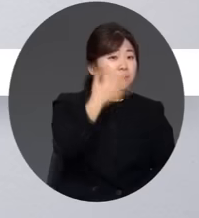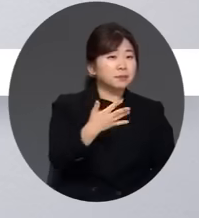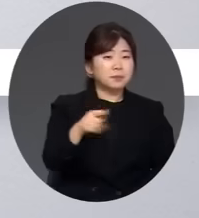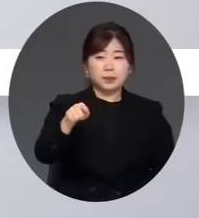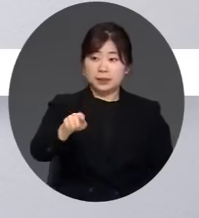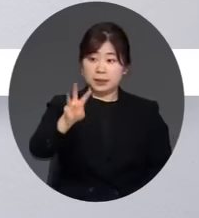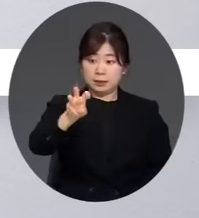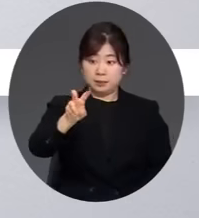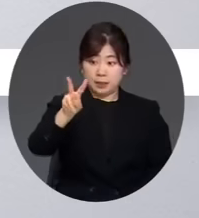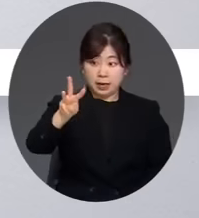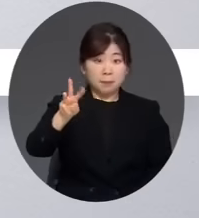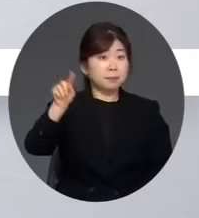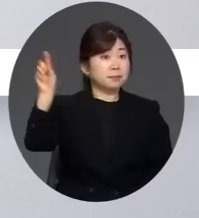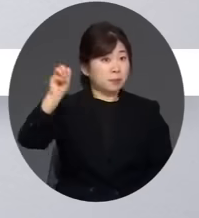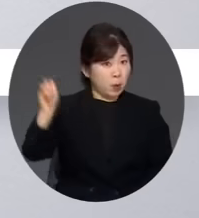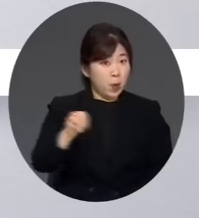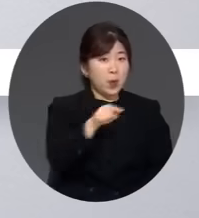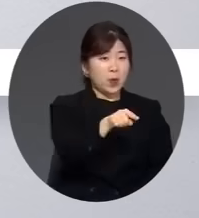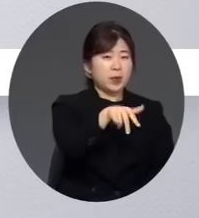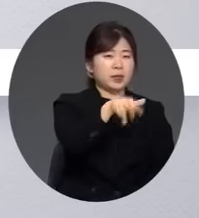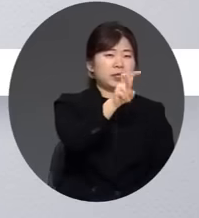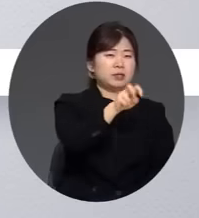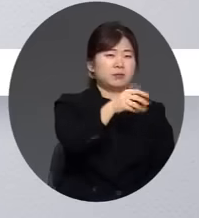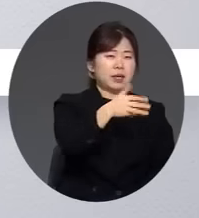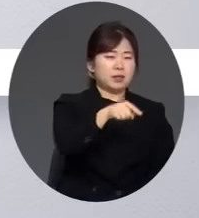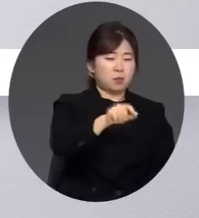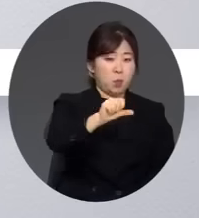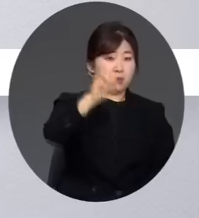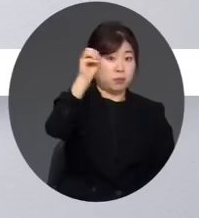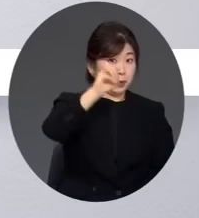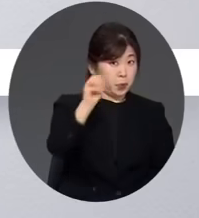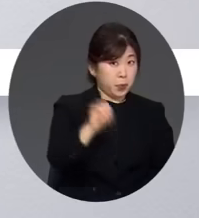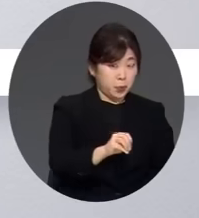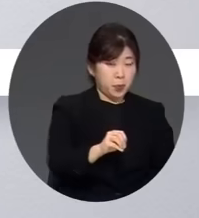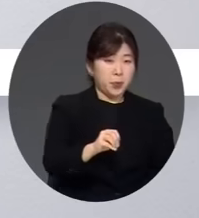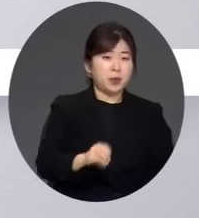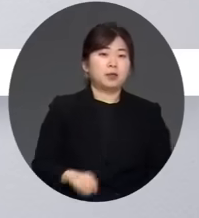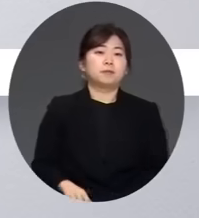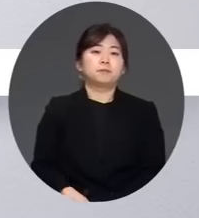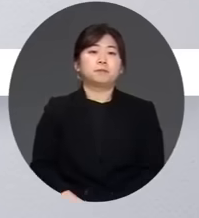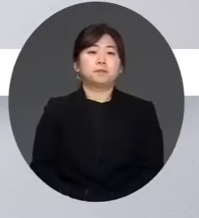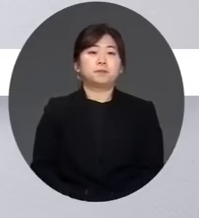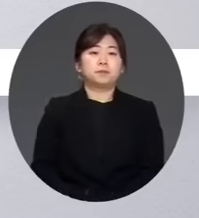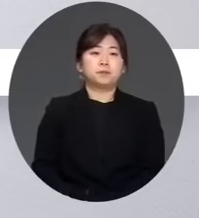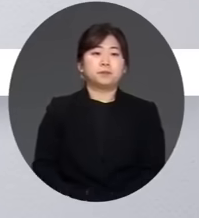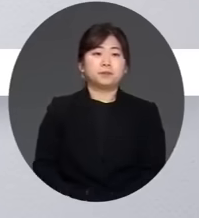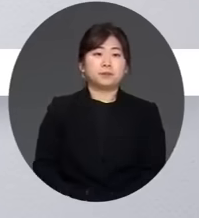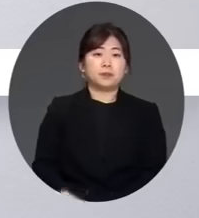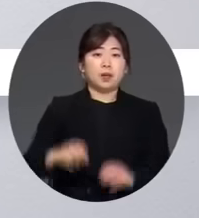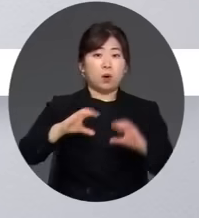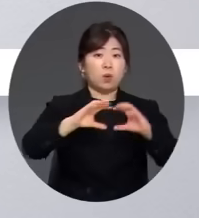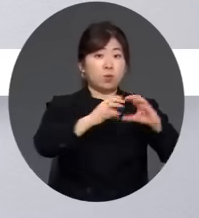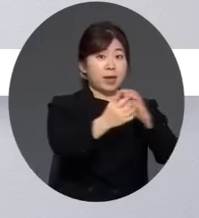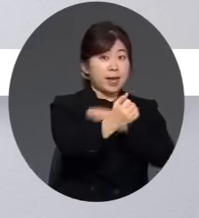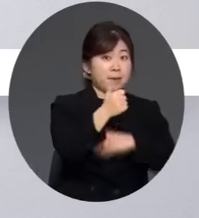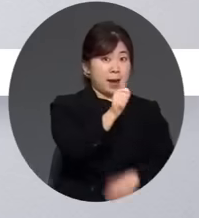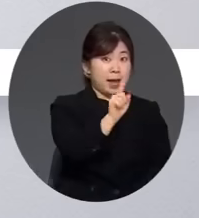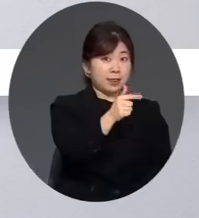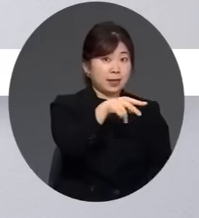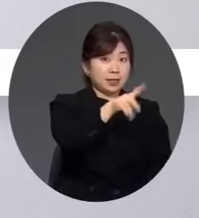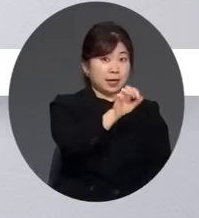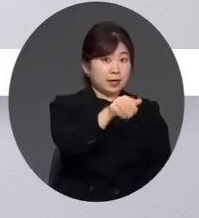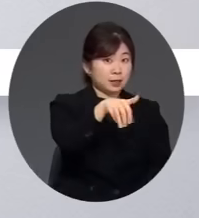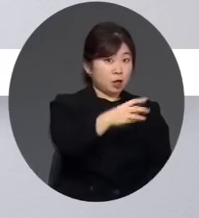이재영 33% 정현기 28.5% 오차범위 내었고 국민의 한상철 전